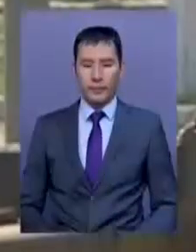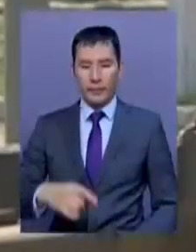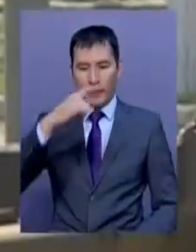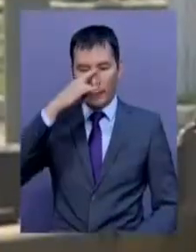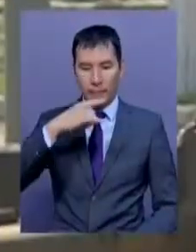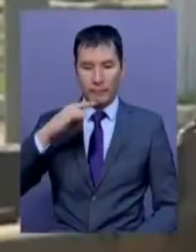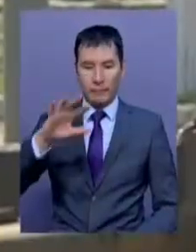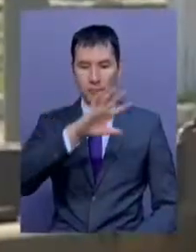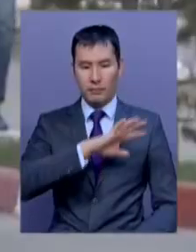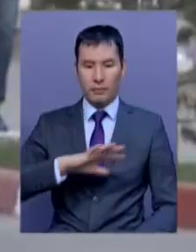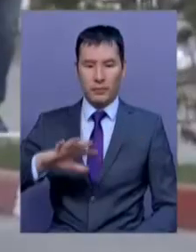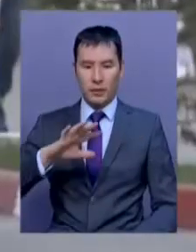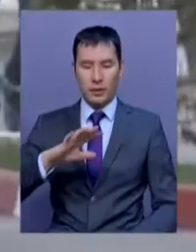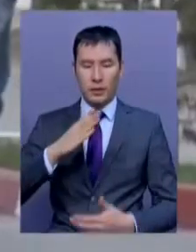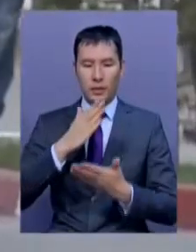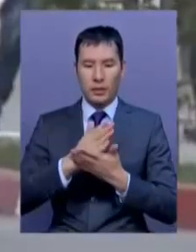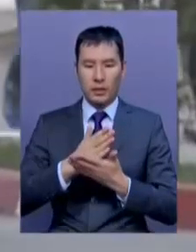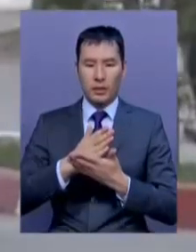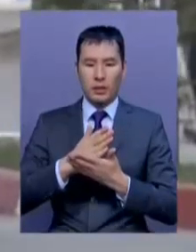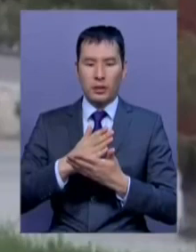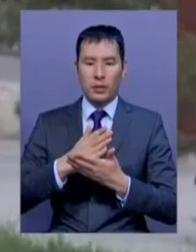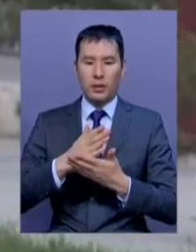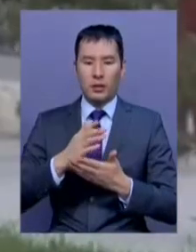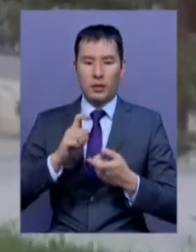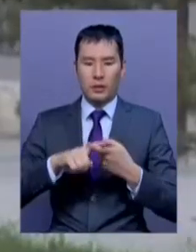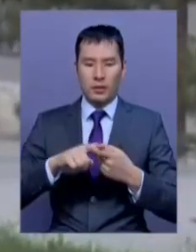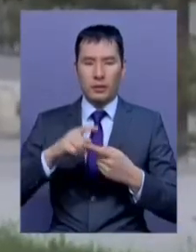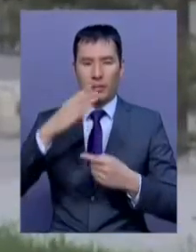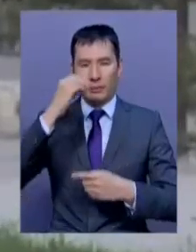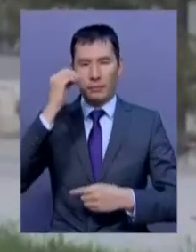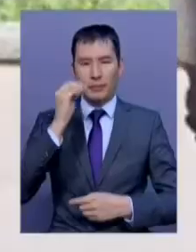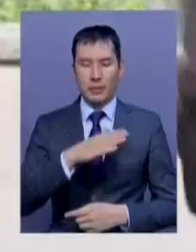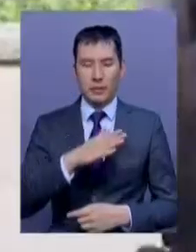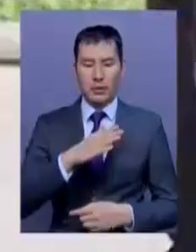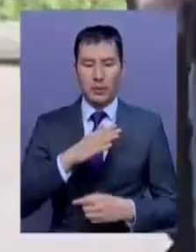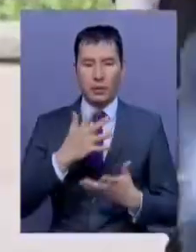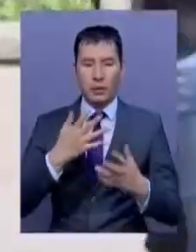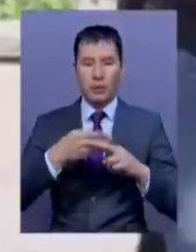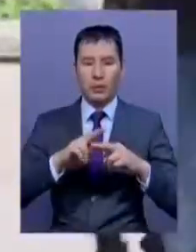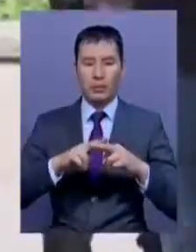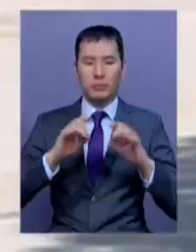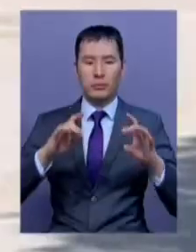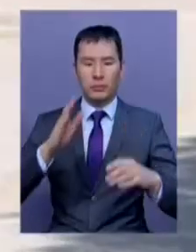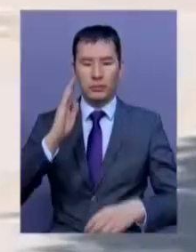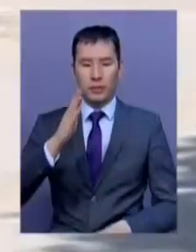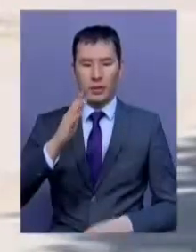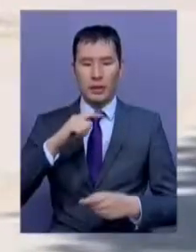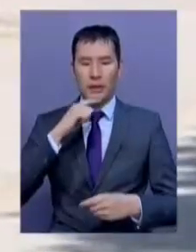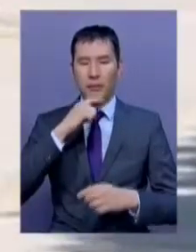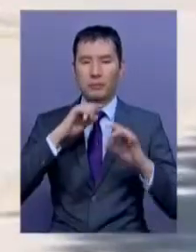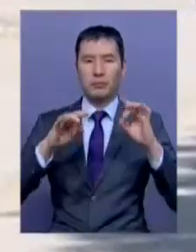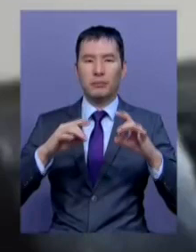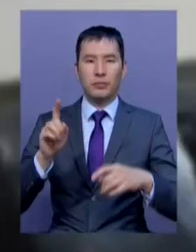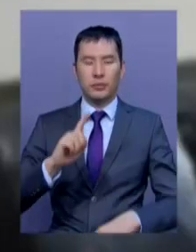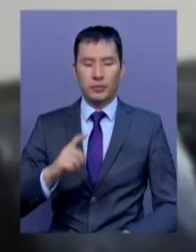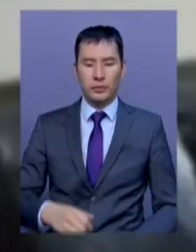Қазақстанда қанша адамның банк алдындағы берешегі кешірілді? Мұндай рақымшылық неше отандасымыздың жыртығын жамады? Экономист сарапшылар не